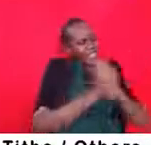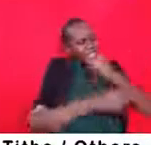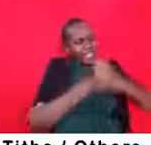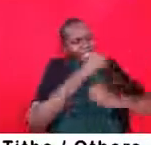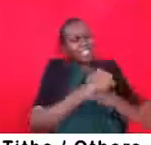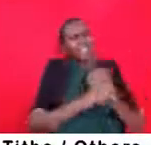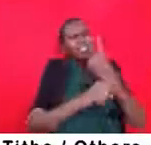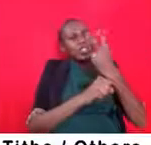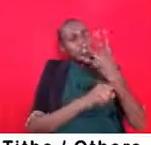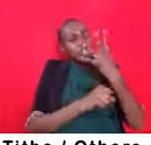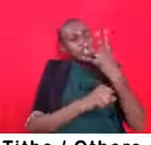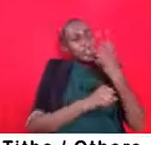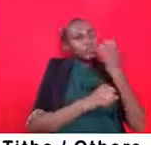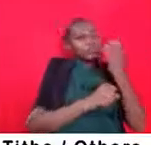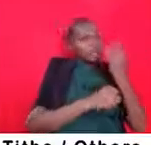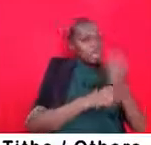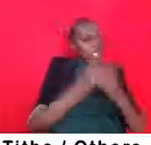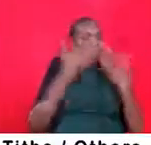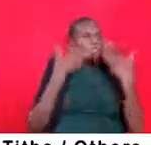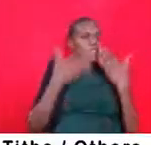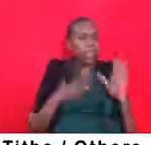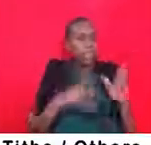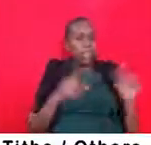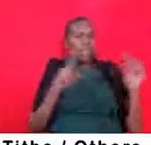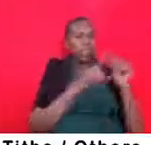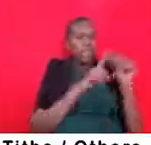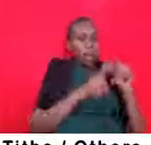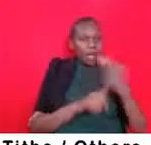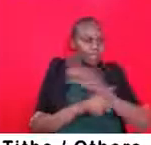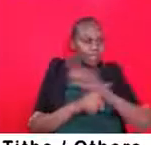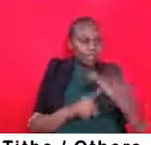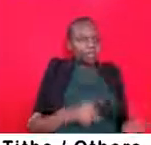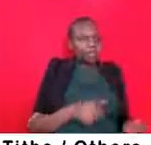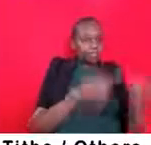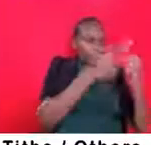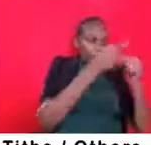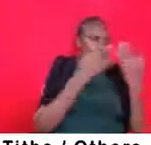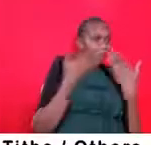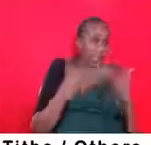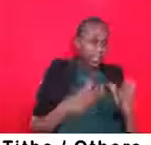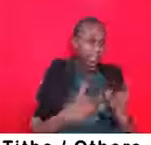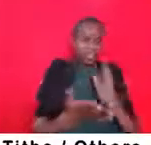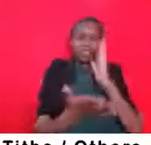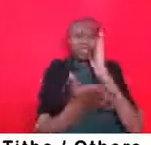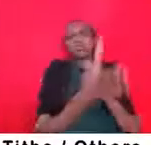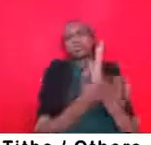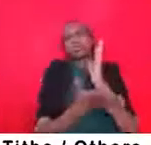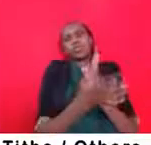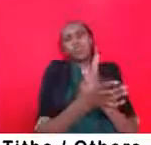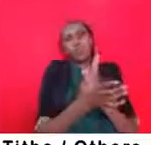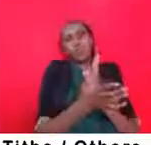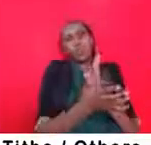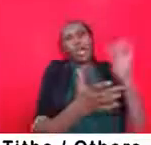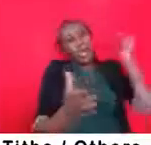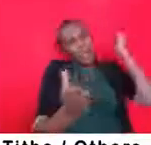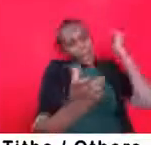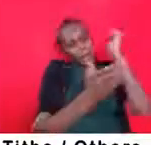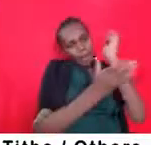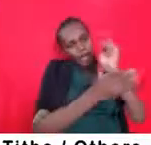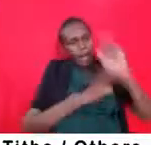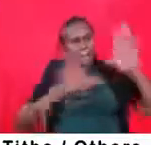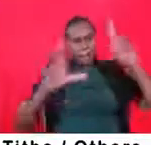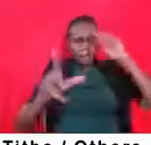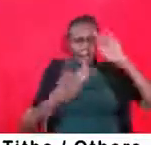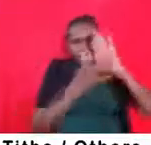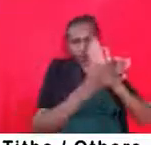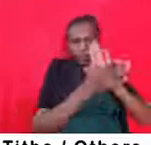1, 2, 3, 4, 5, 10, 20 inapita, neno la Bwana limeshatoka. Na ni kweli Abraham ameamini